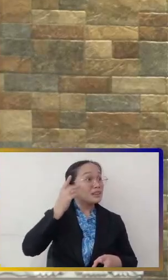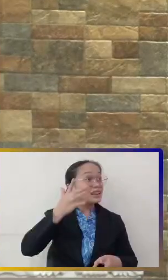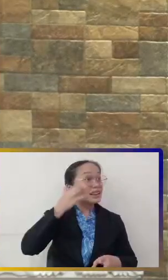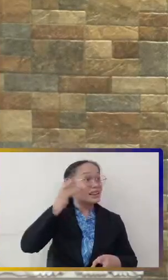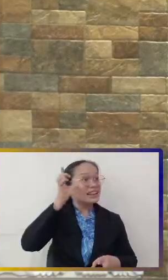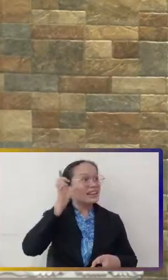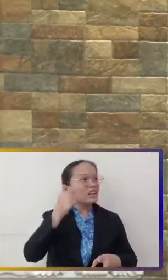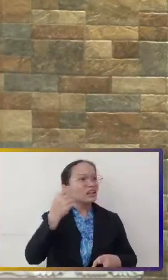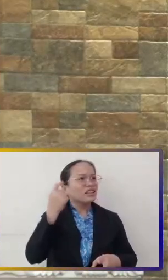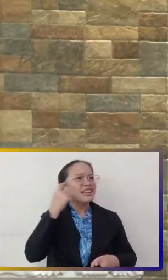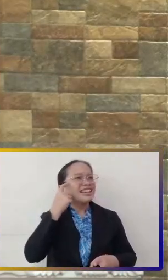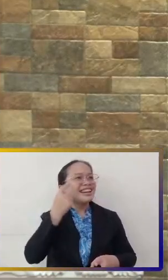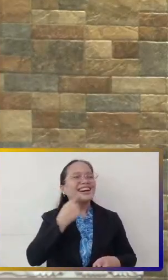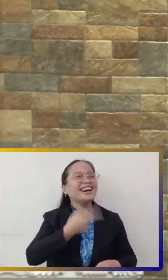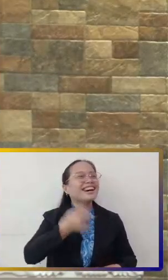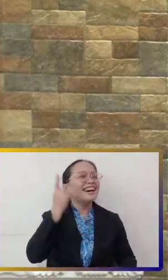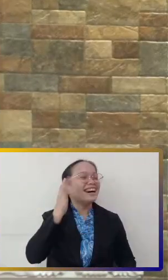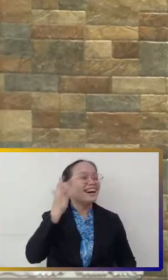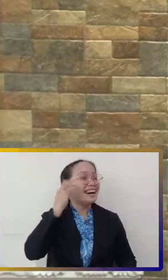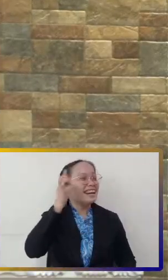steak.